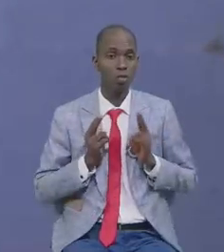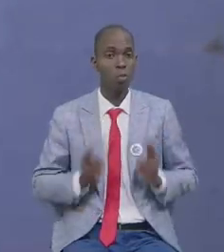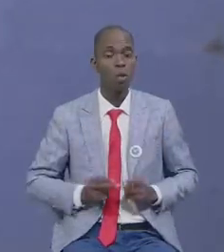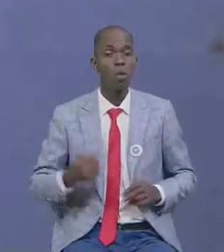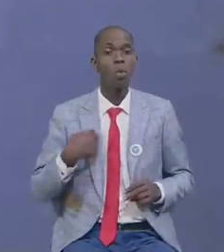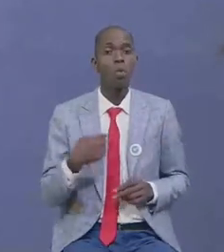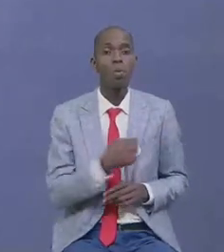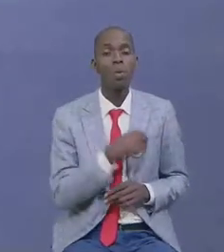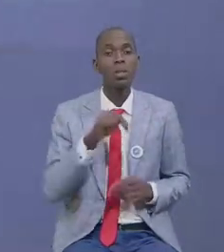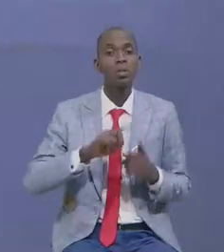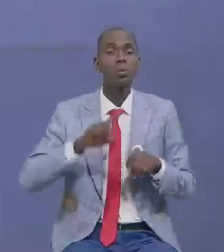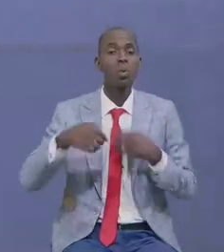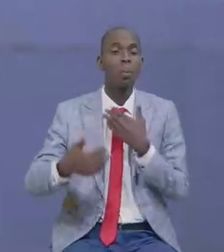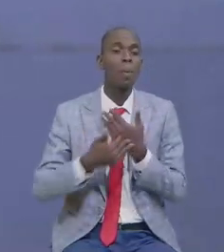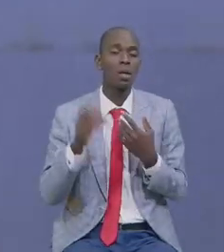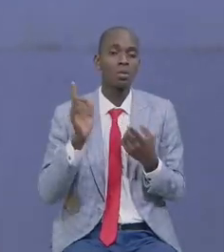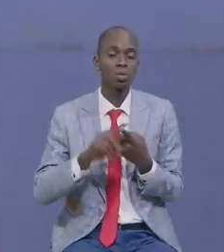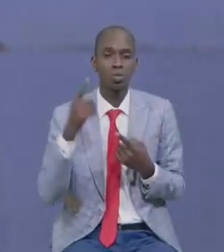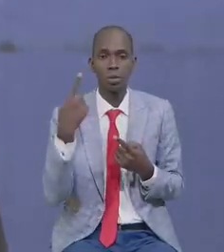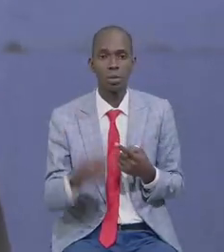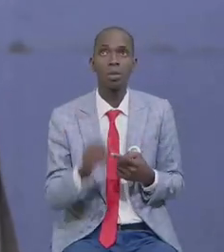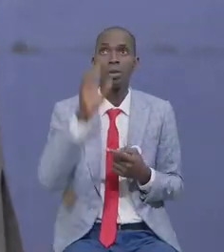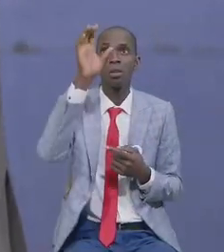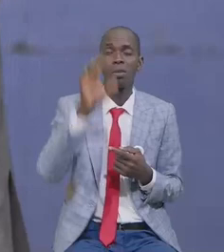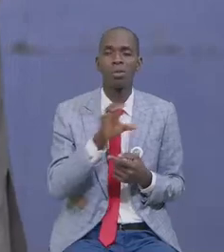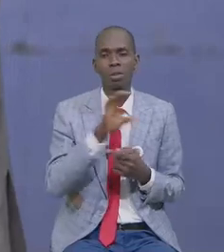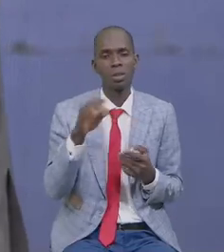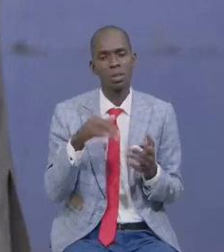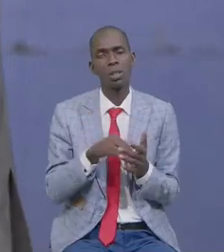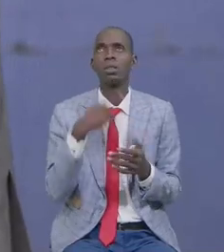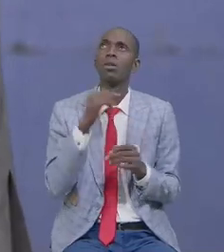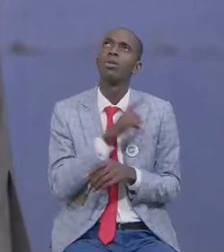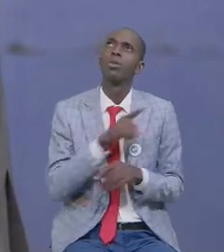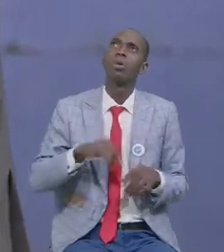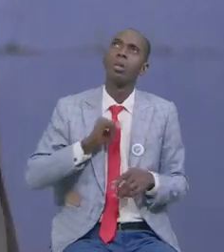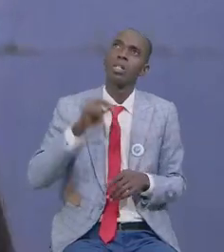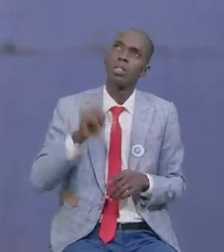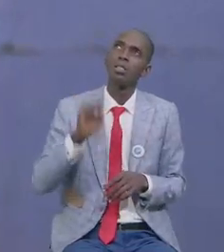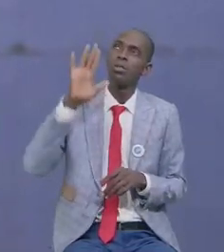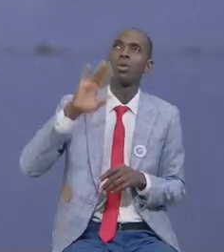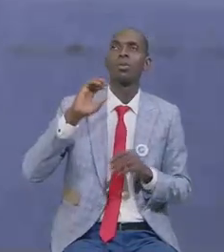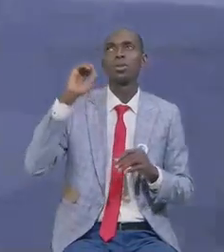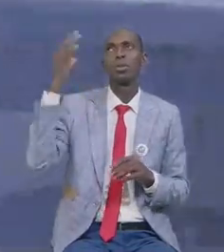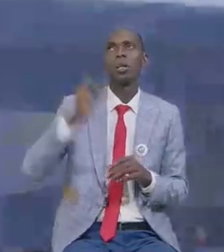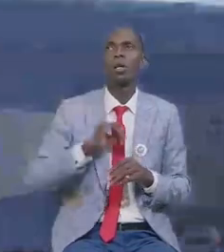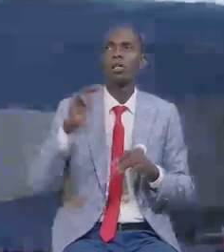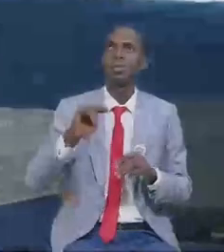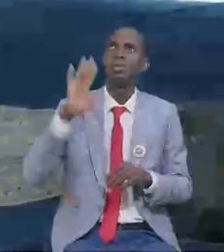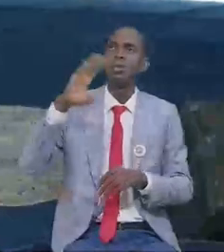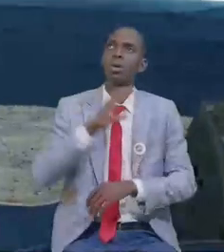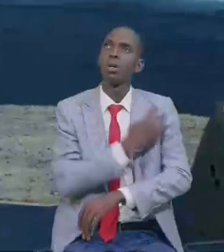retourner à la croix une fois encore et dire, Seigneur, j'ai besoin de ta grâce. Ta grâce qui rend capable. J'ai besoin